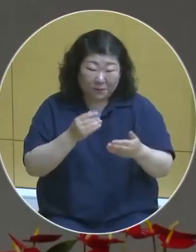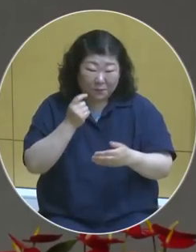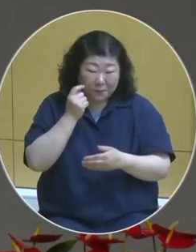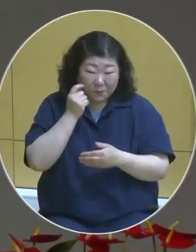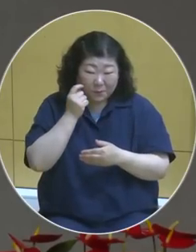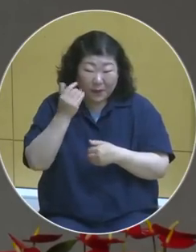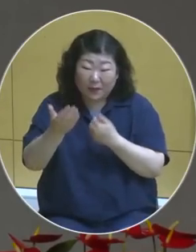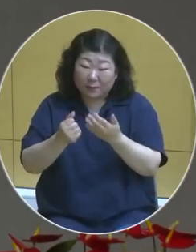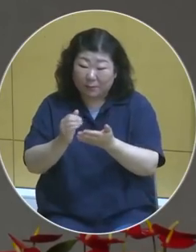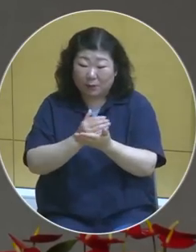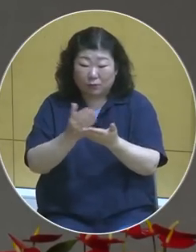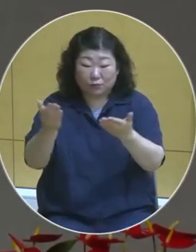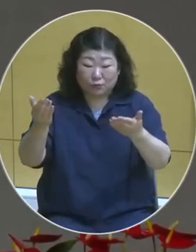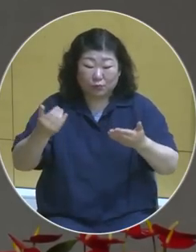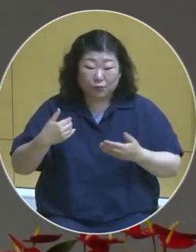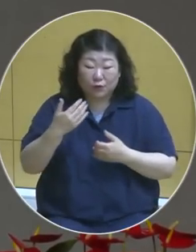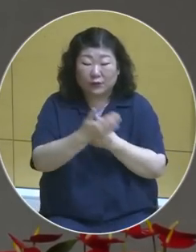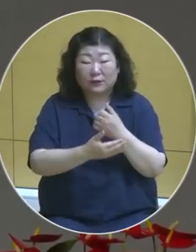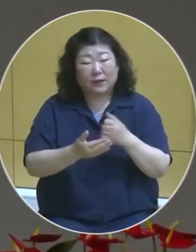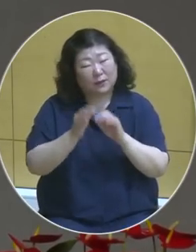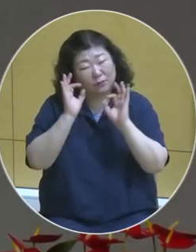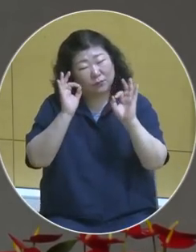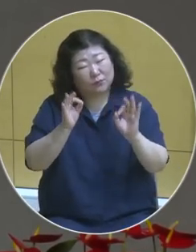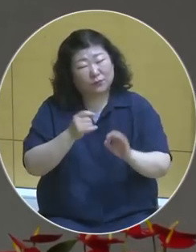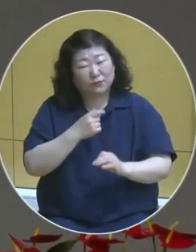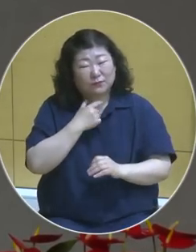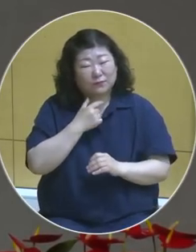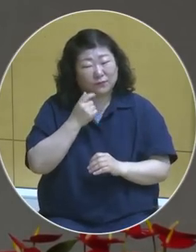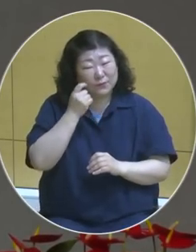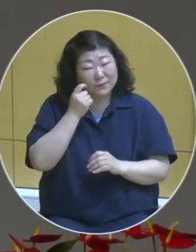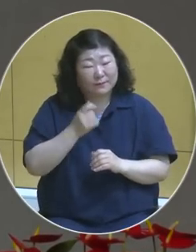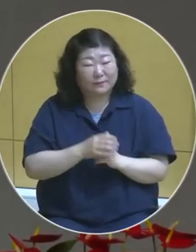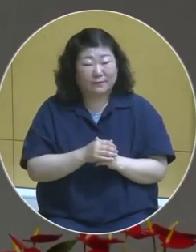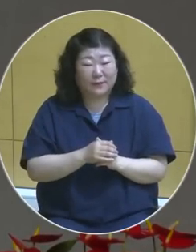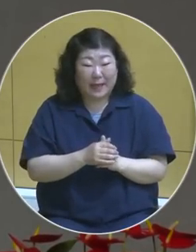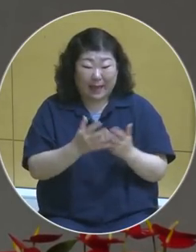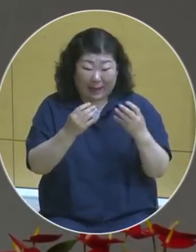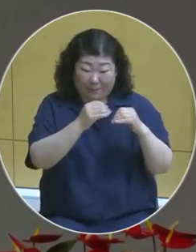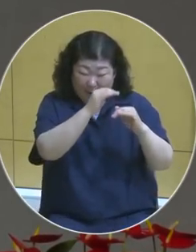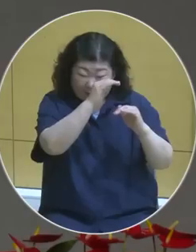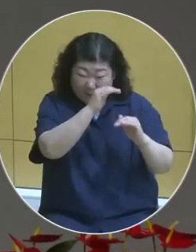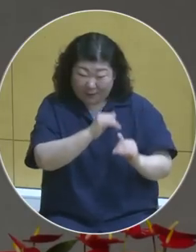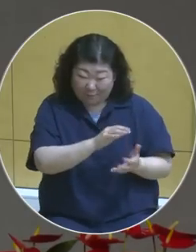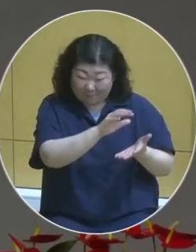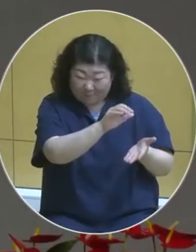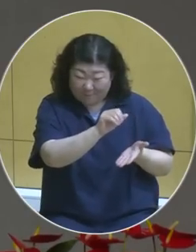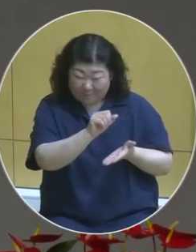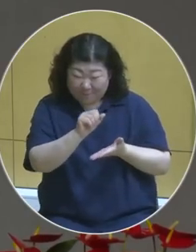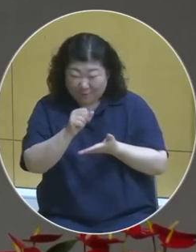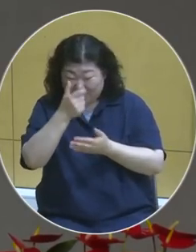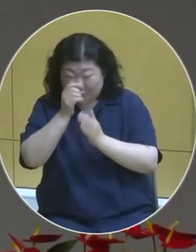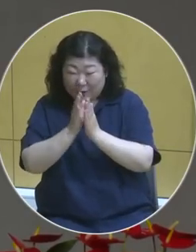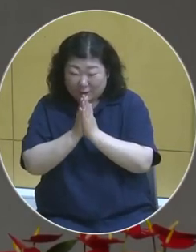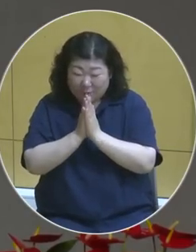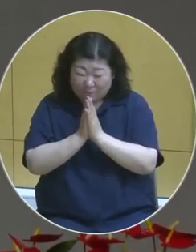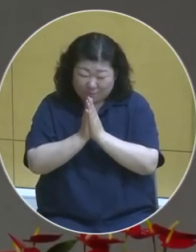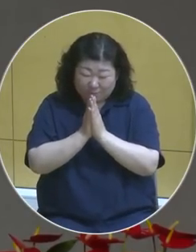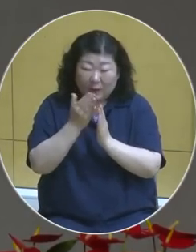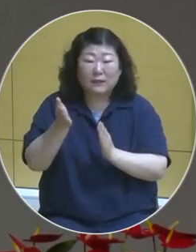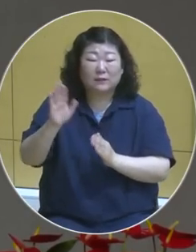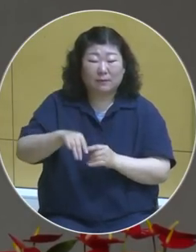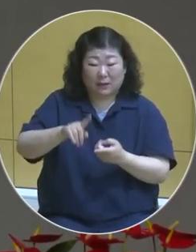하나님께서 베푸시는 은혜를 볼 수 없다는 것입니다. 많은 내용을 가지고 기도하지만 정작 그 기도대로 살기